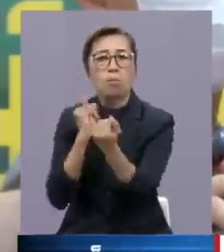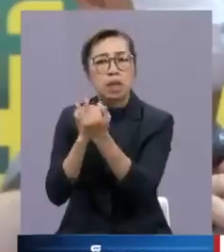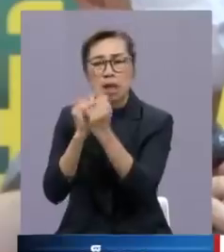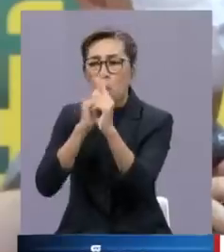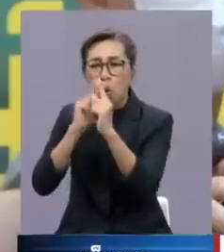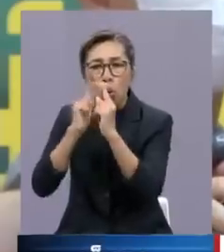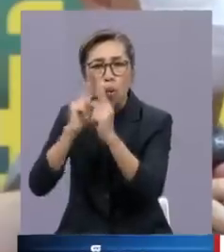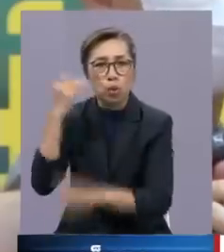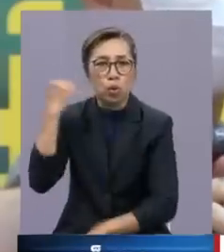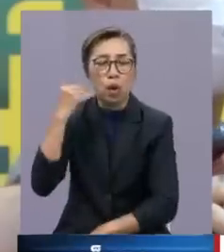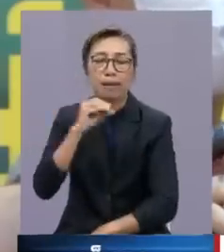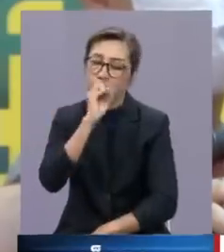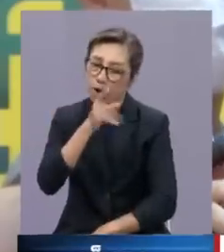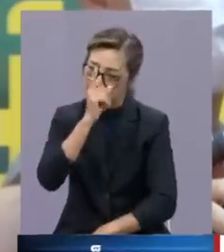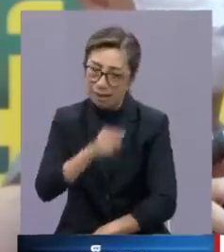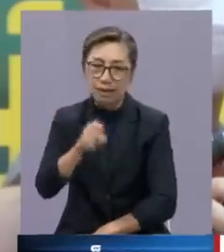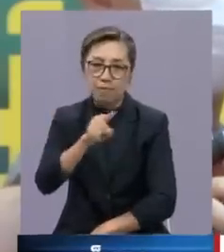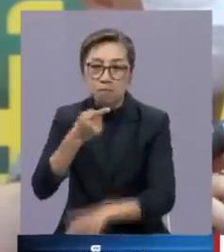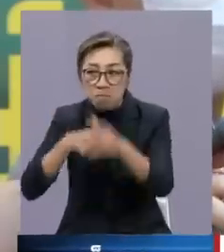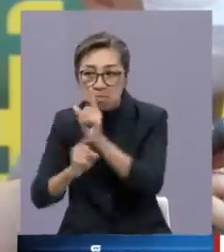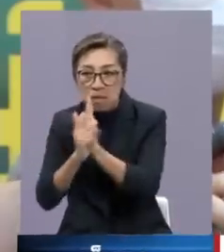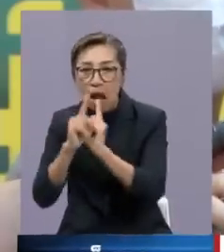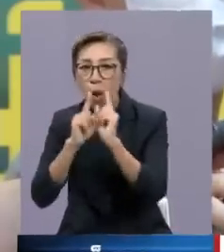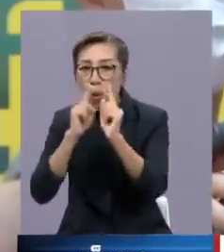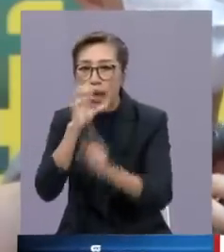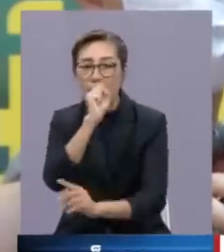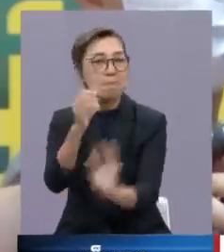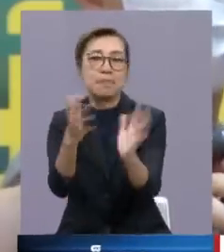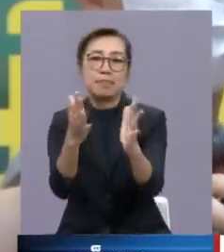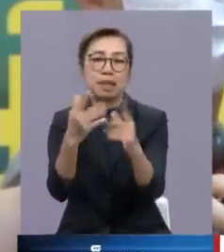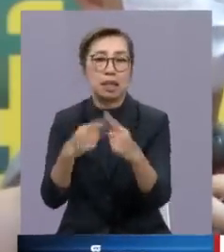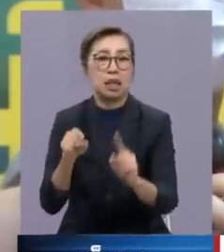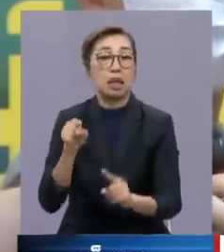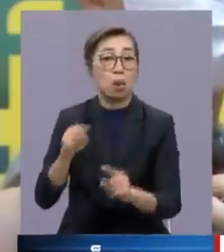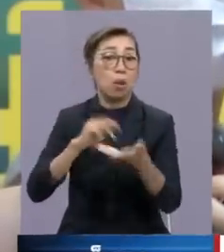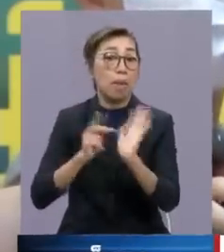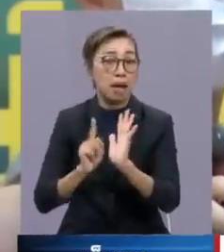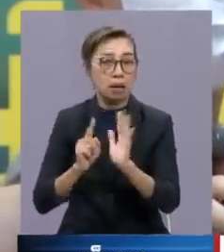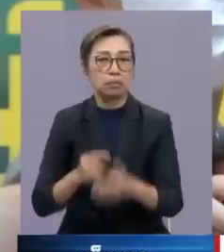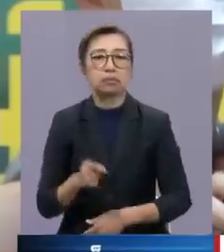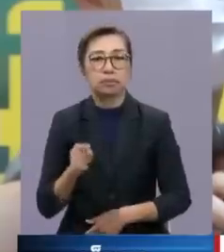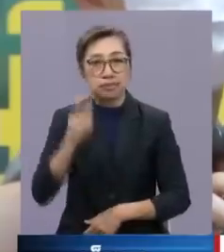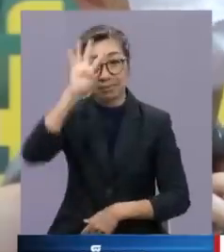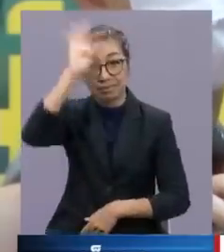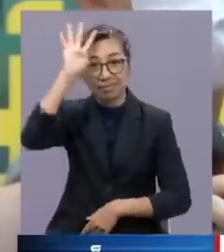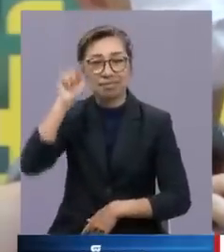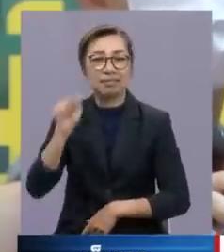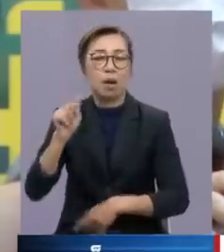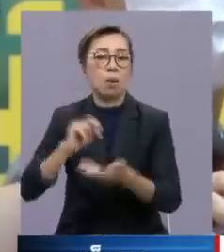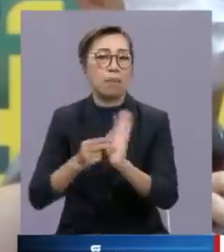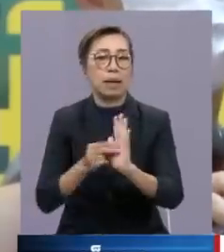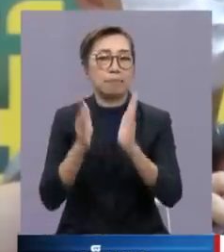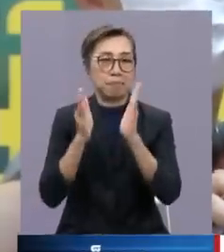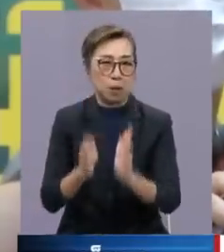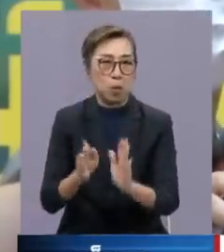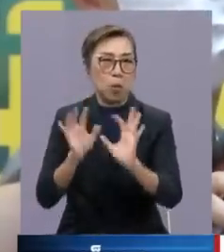วันรับรองได้ว่าไม่มีดีลอะไรทั้งนั้นบทนี้เนี่ยสะท้อนได้ดีเลยว่าร้อยเอกธรรมนัสเนี่ยเป็นอีกหนึ่งคนเลย